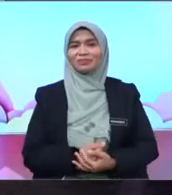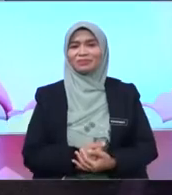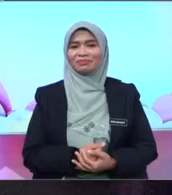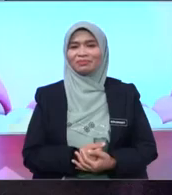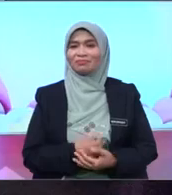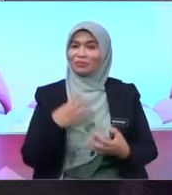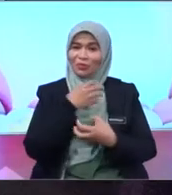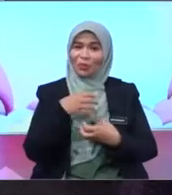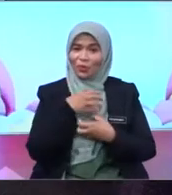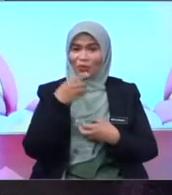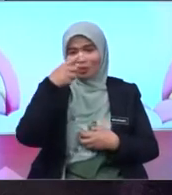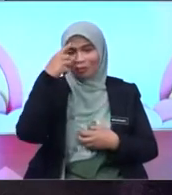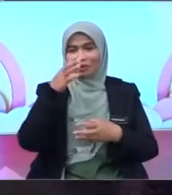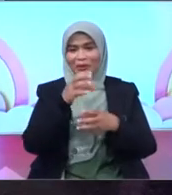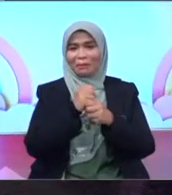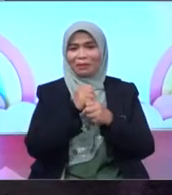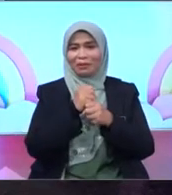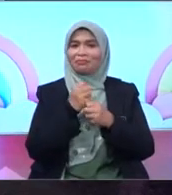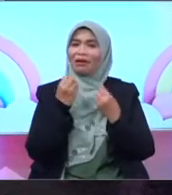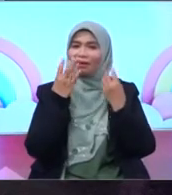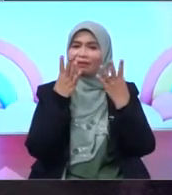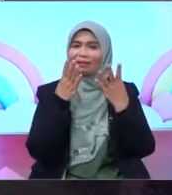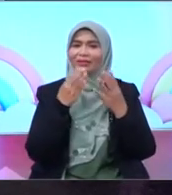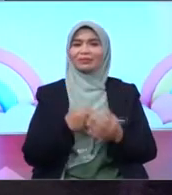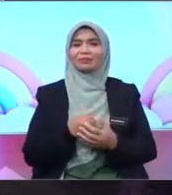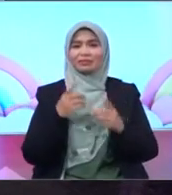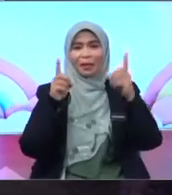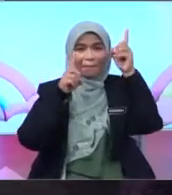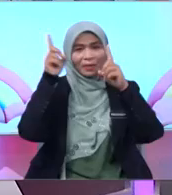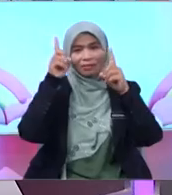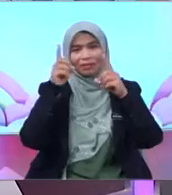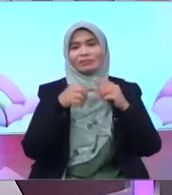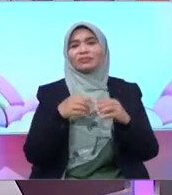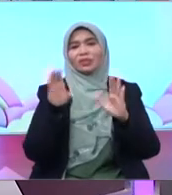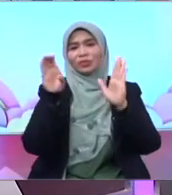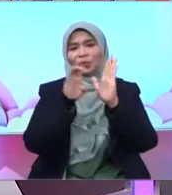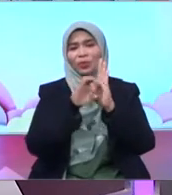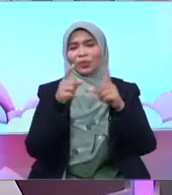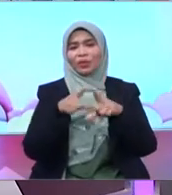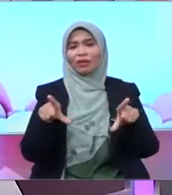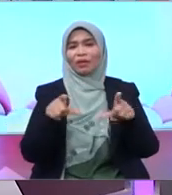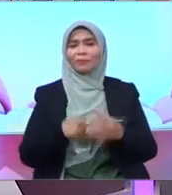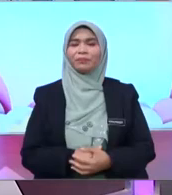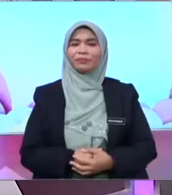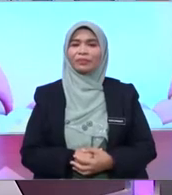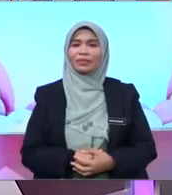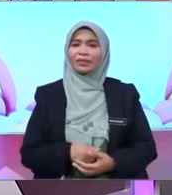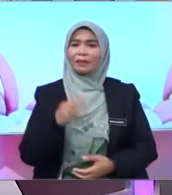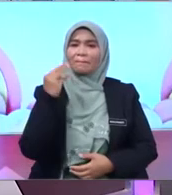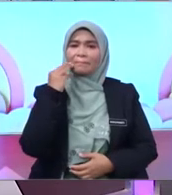club banyak bintang kefir dapat Oke sentuh yang lain oke Amira